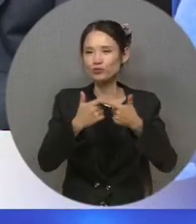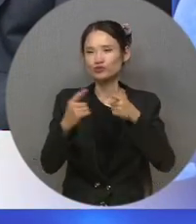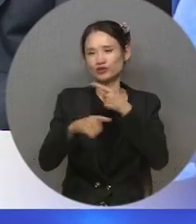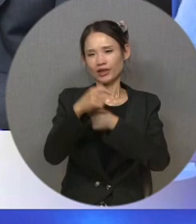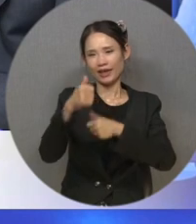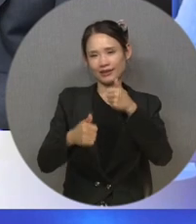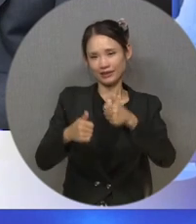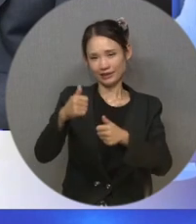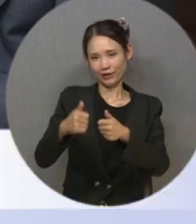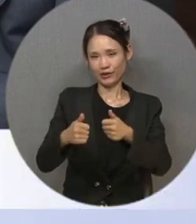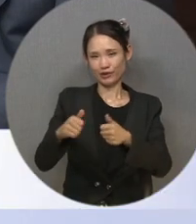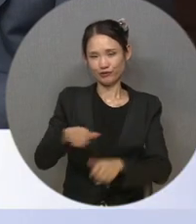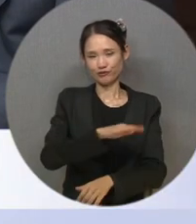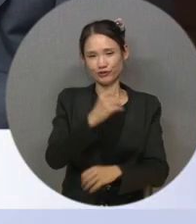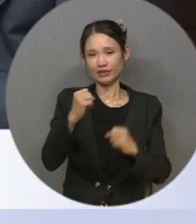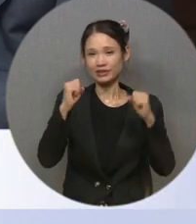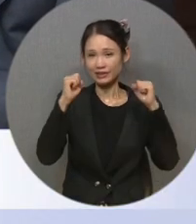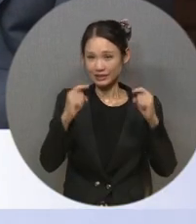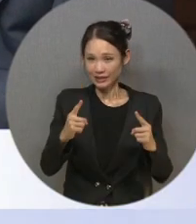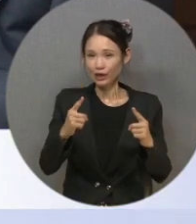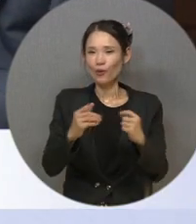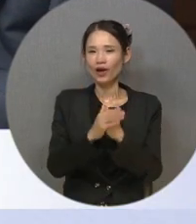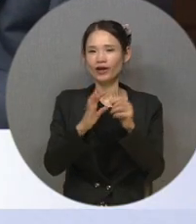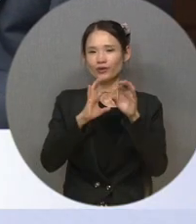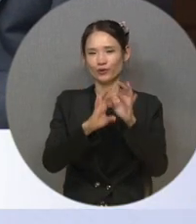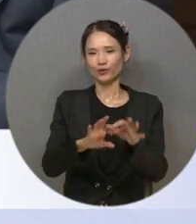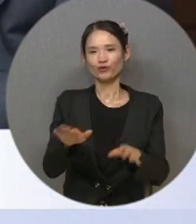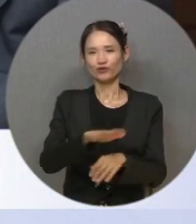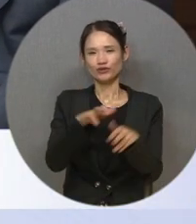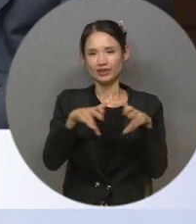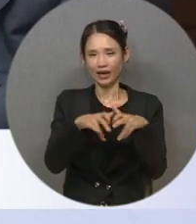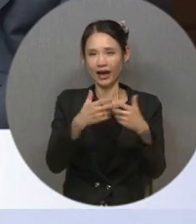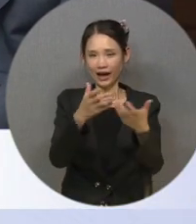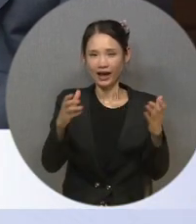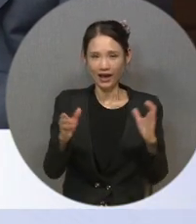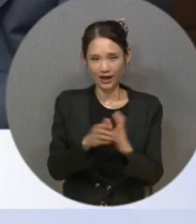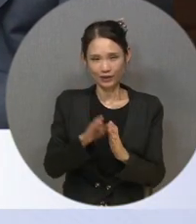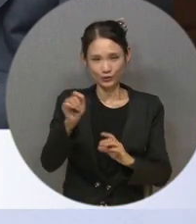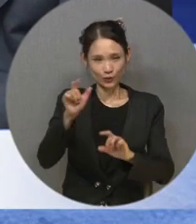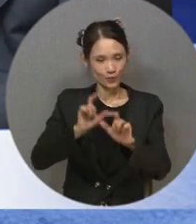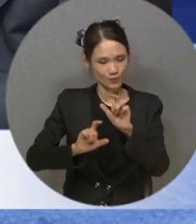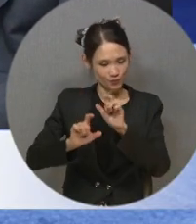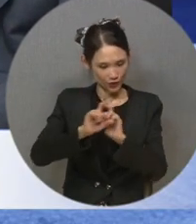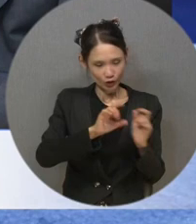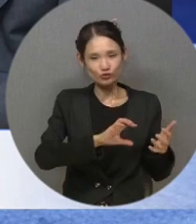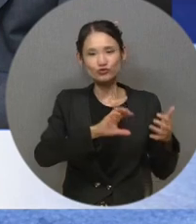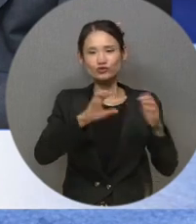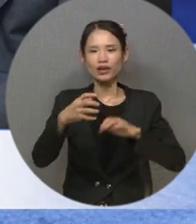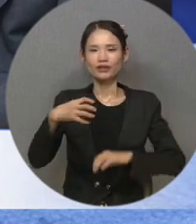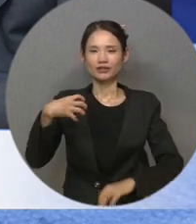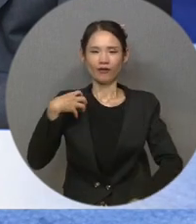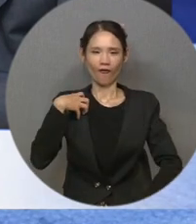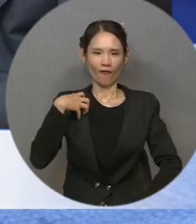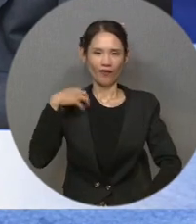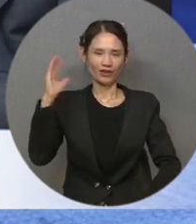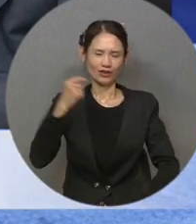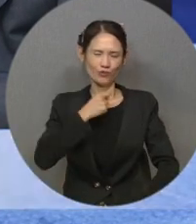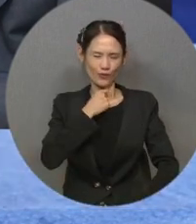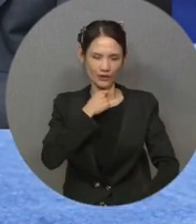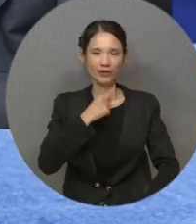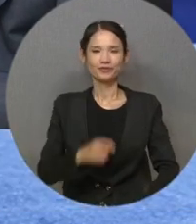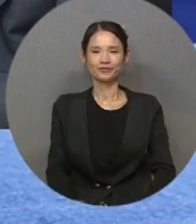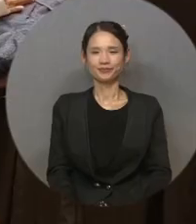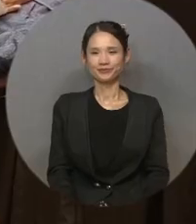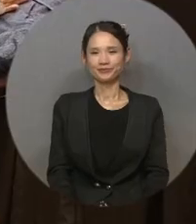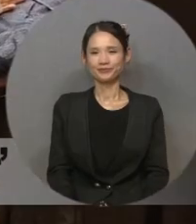이번 부산 대회를 계기로 우리 장애가 좀 더 국제적인 역할도 많이 해줬으면